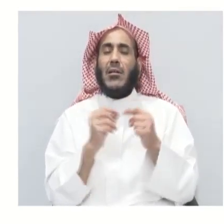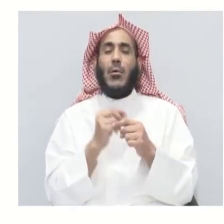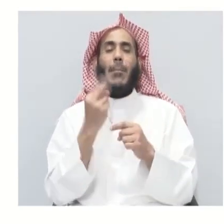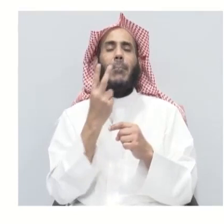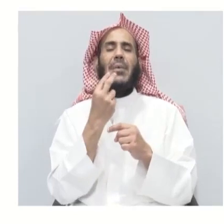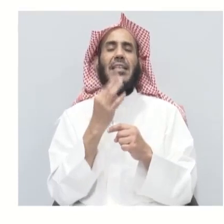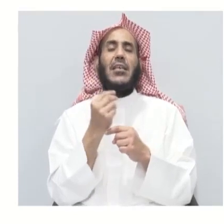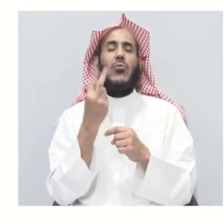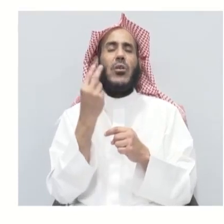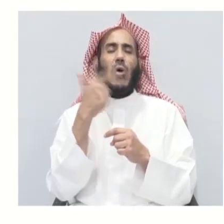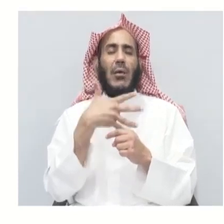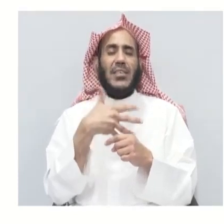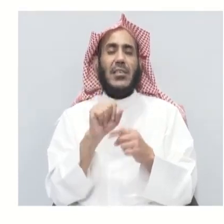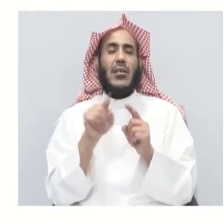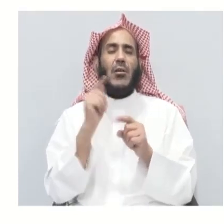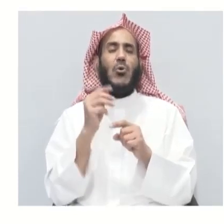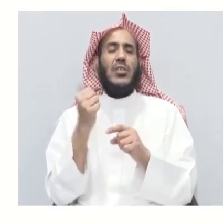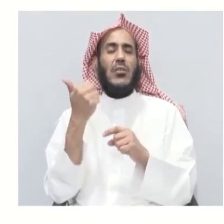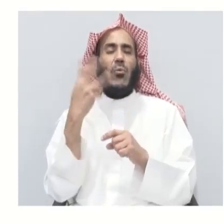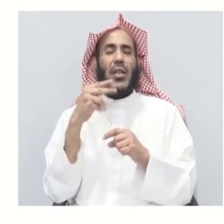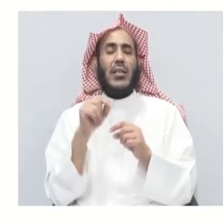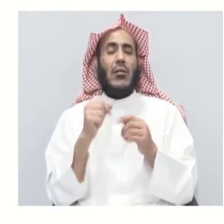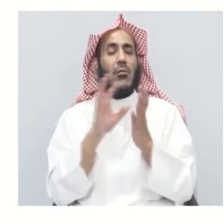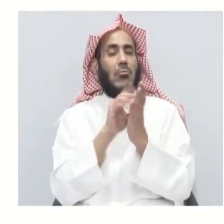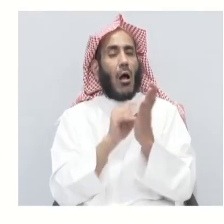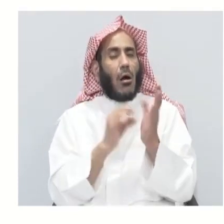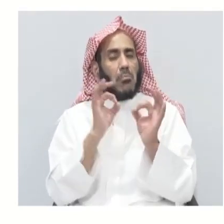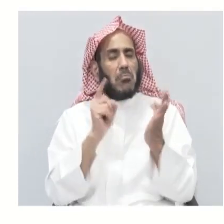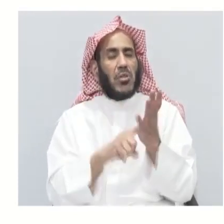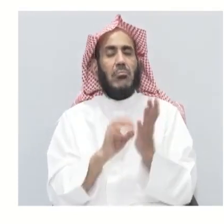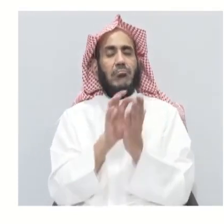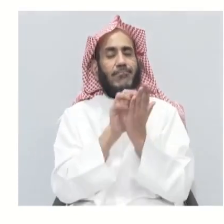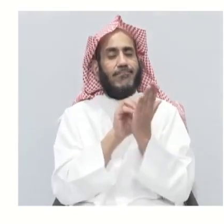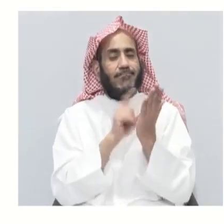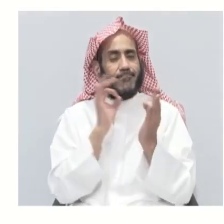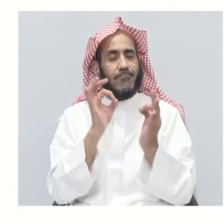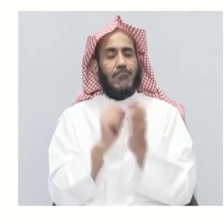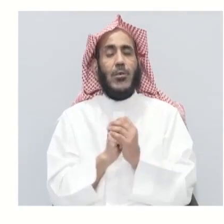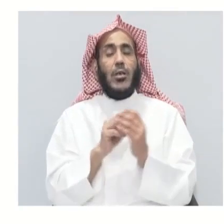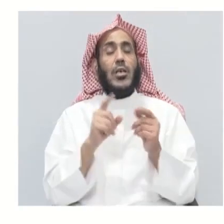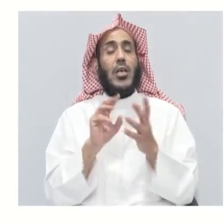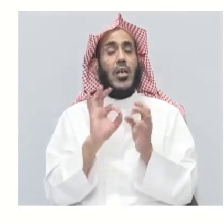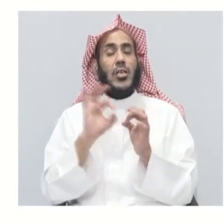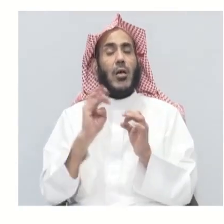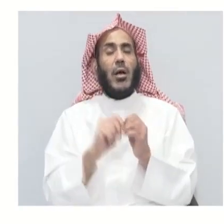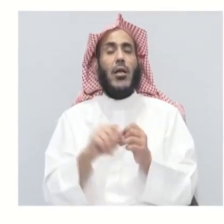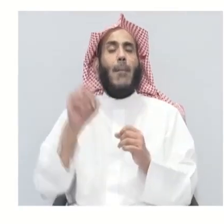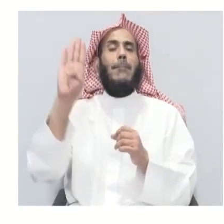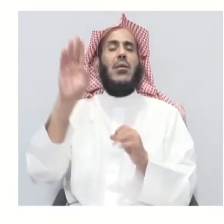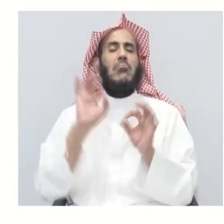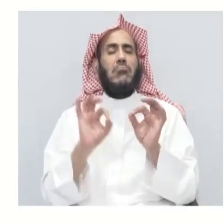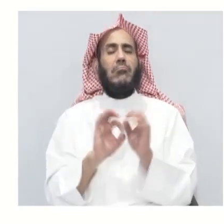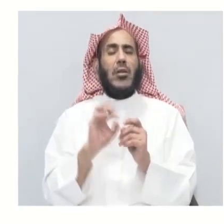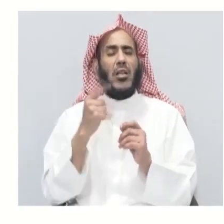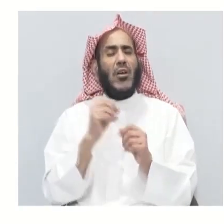252 ب36 وتحقق بالتك الحاسبه الان اذا الاجابه تبدو لي هي b قد لا